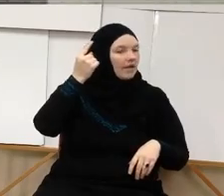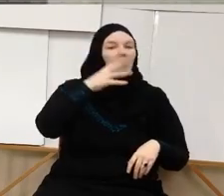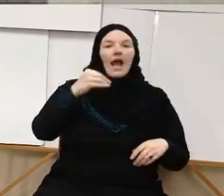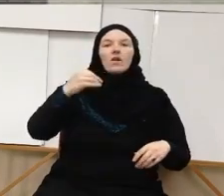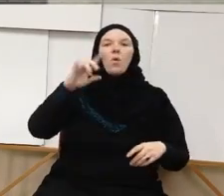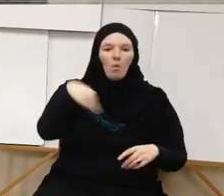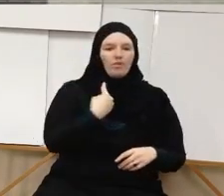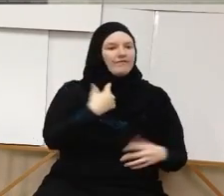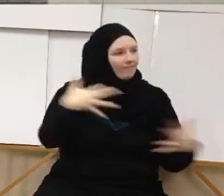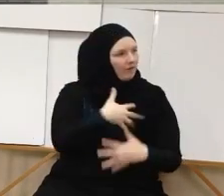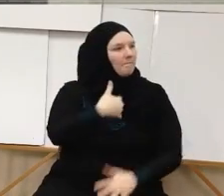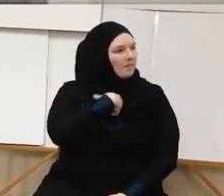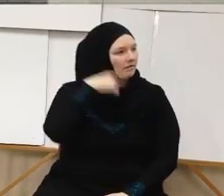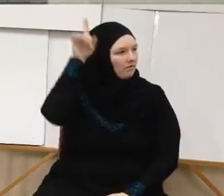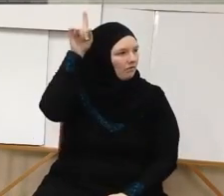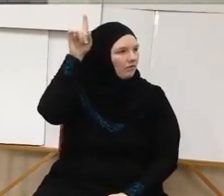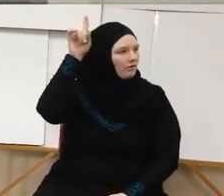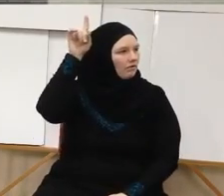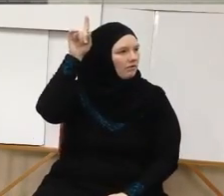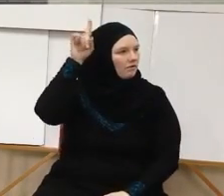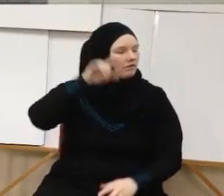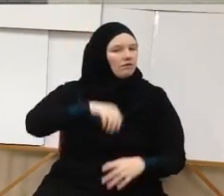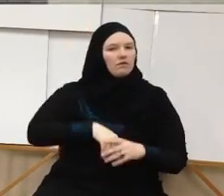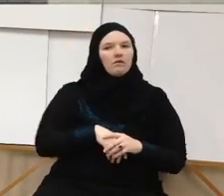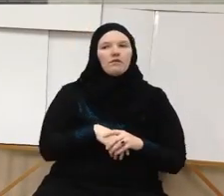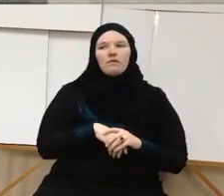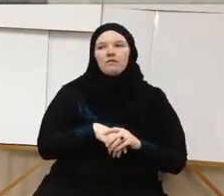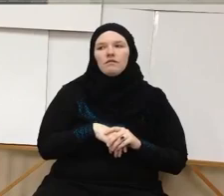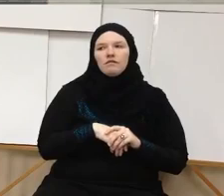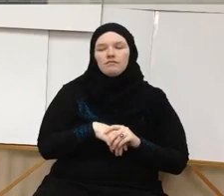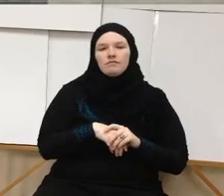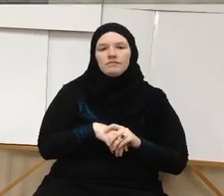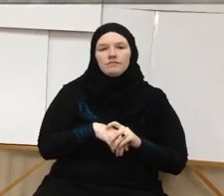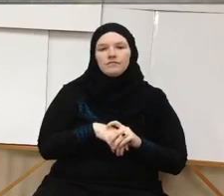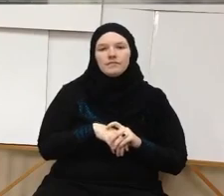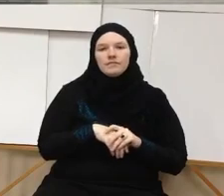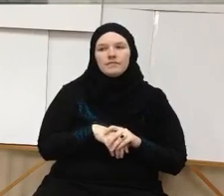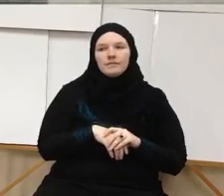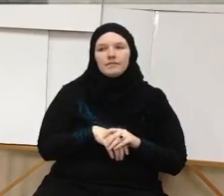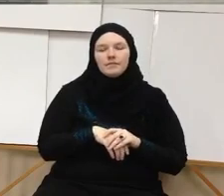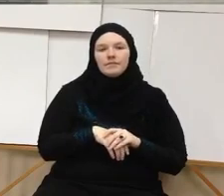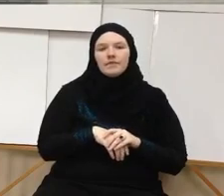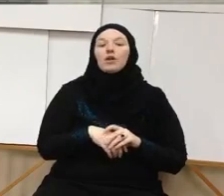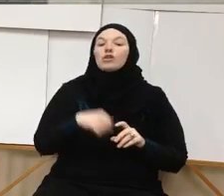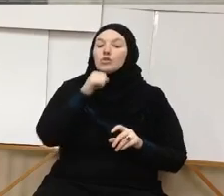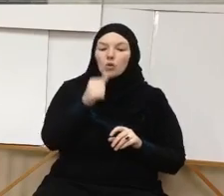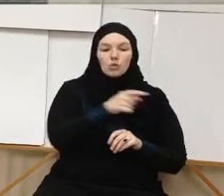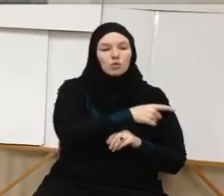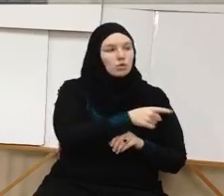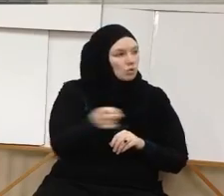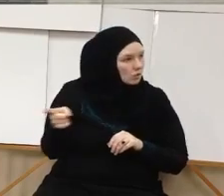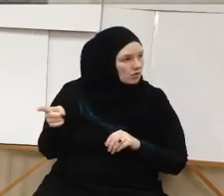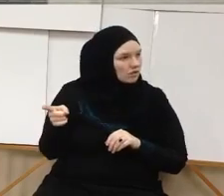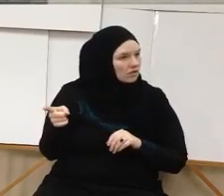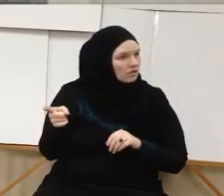fear me, وَلَا تَشْتَرُوا بِآيَاتِي ثَمَنًا قَلِيلًا, don't you